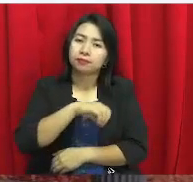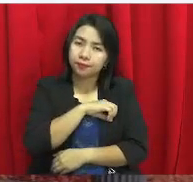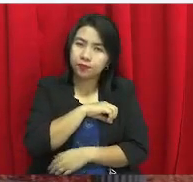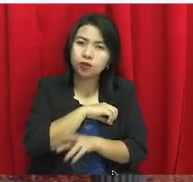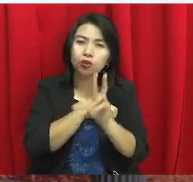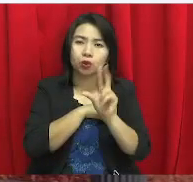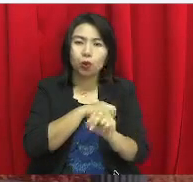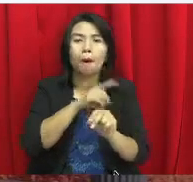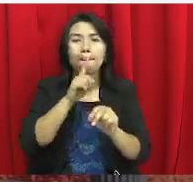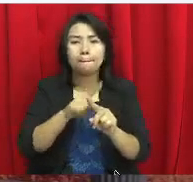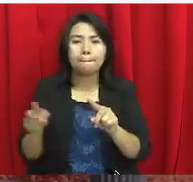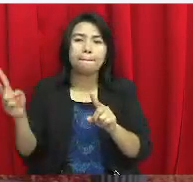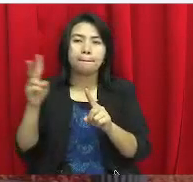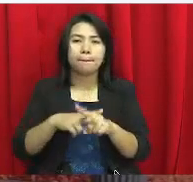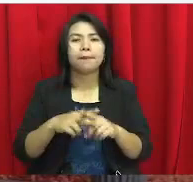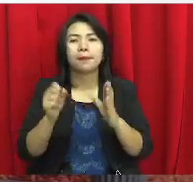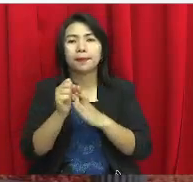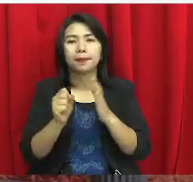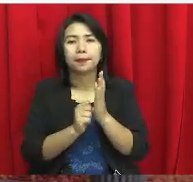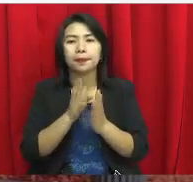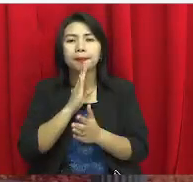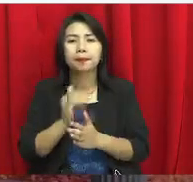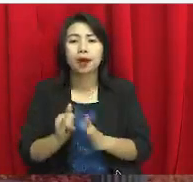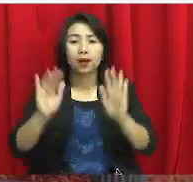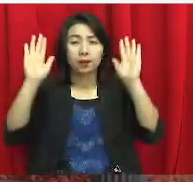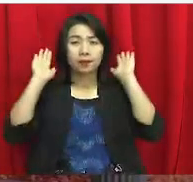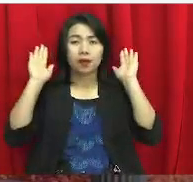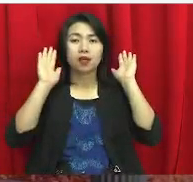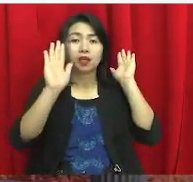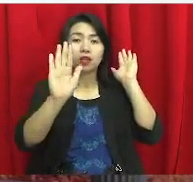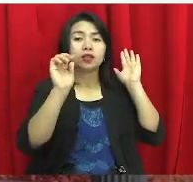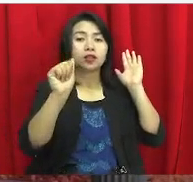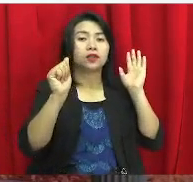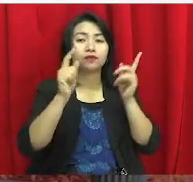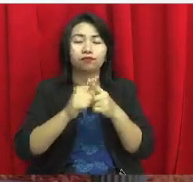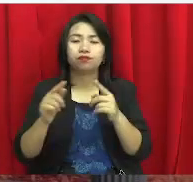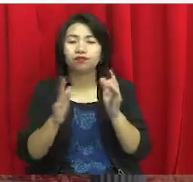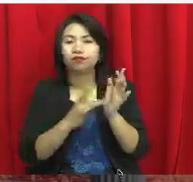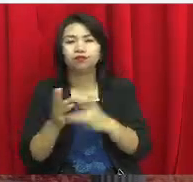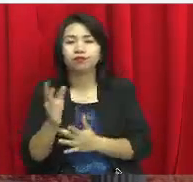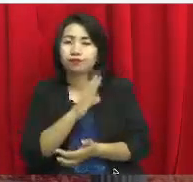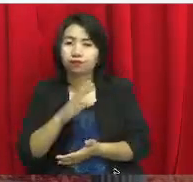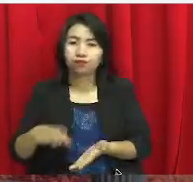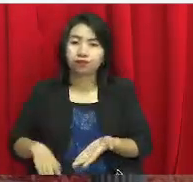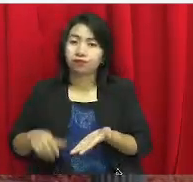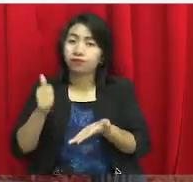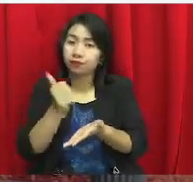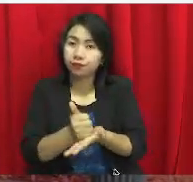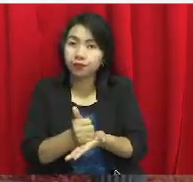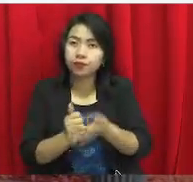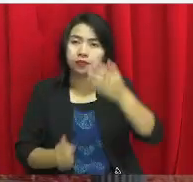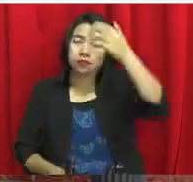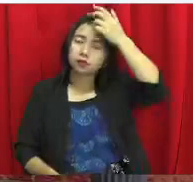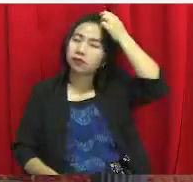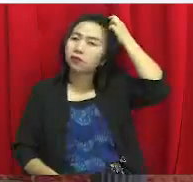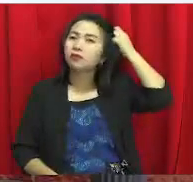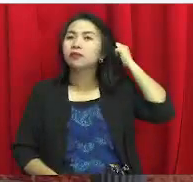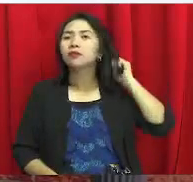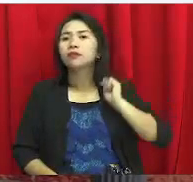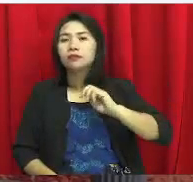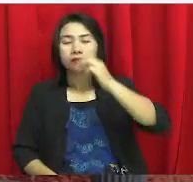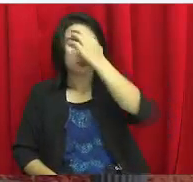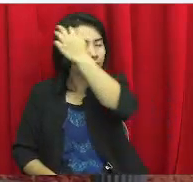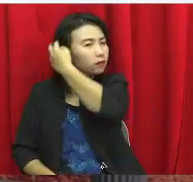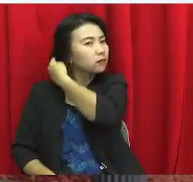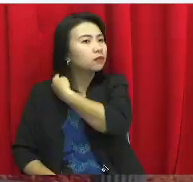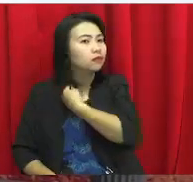standard by submitting yourself sa Panginoong Jesucristo. Sir Maki. Yeah, sir, bago natin kasi may bisita tayo ulit ngayon.